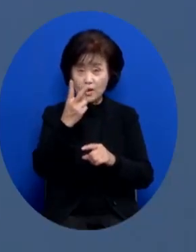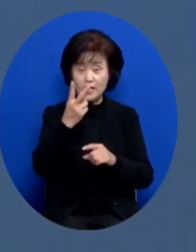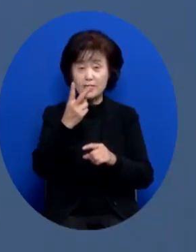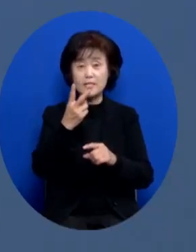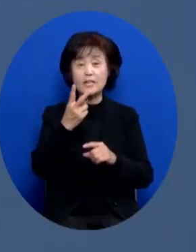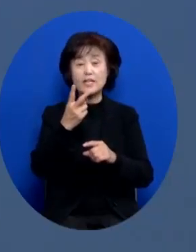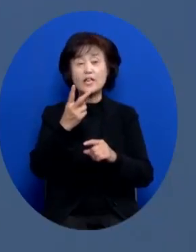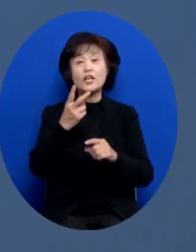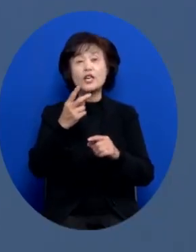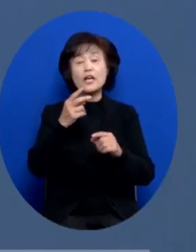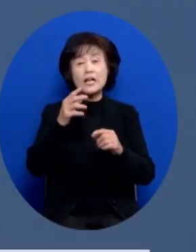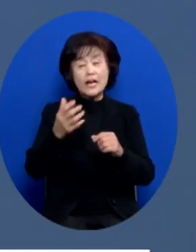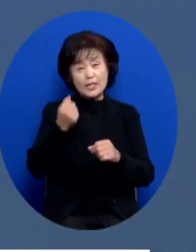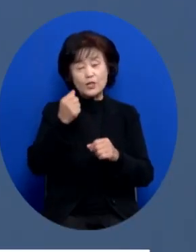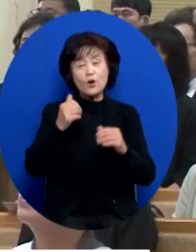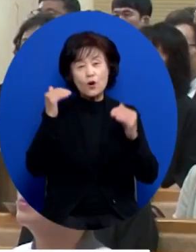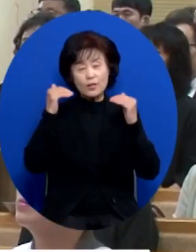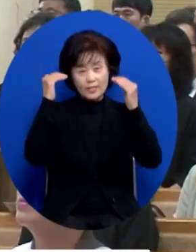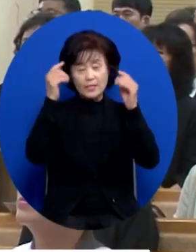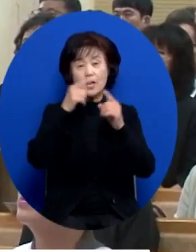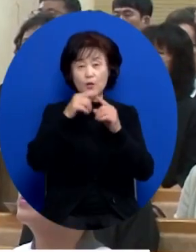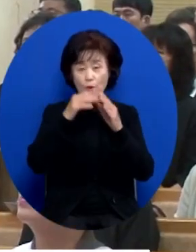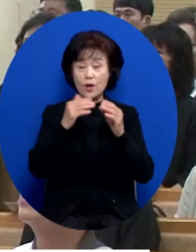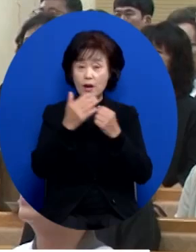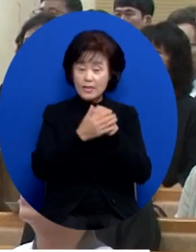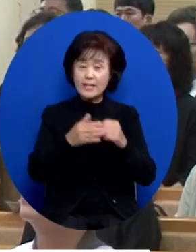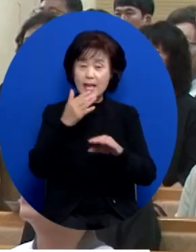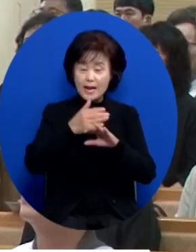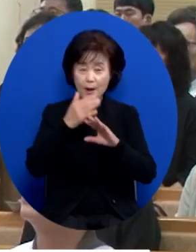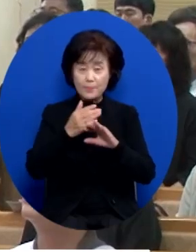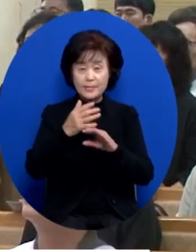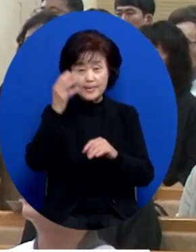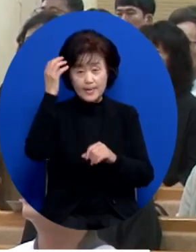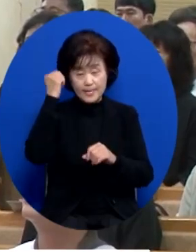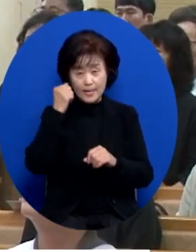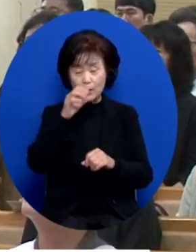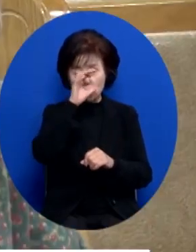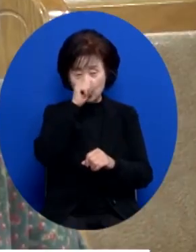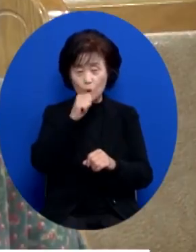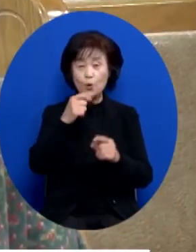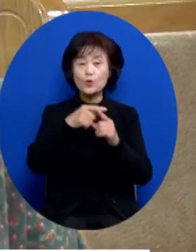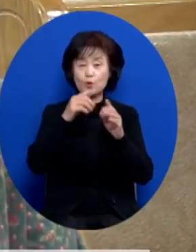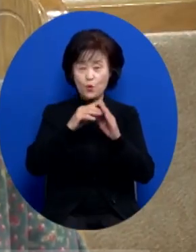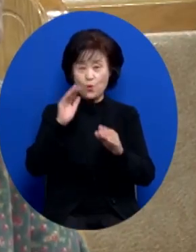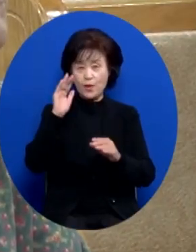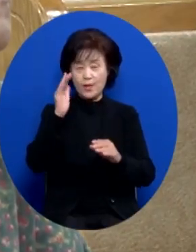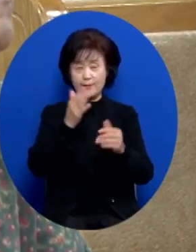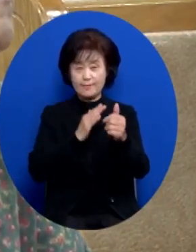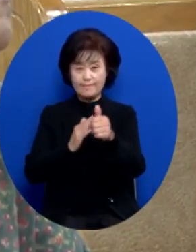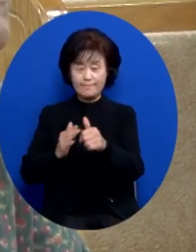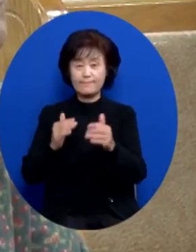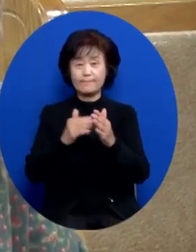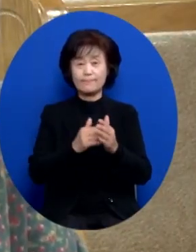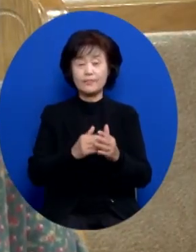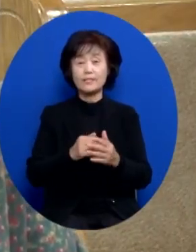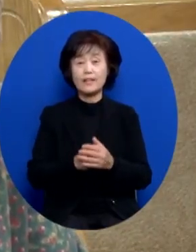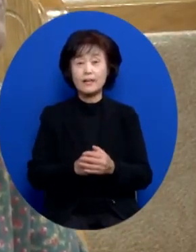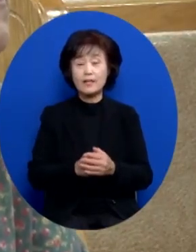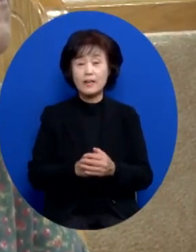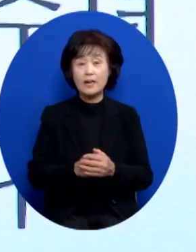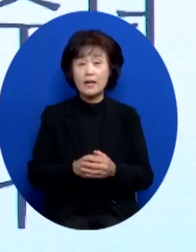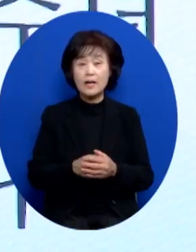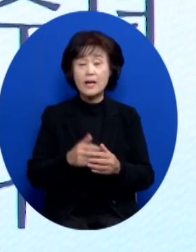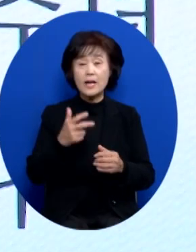틀에서 성장해온 교회라며 은혜와 감사를 잊지 않는 좋은 교회가 돼야 한다고 권면했습니다. 포항중앙교회는